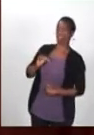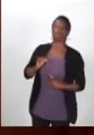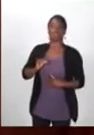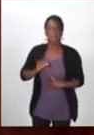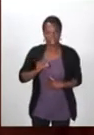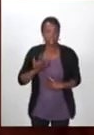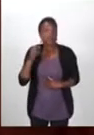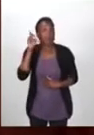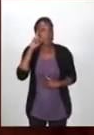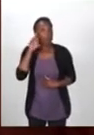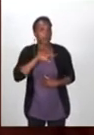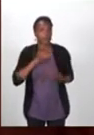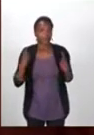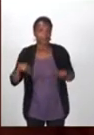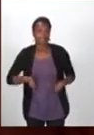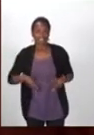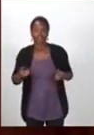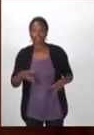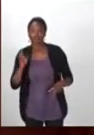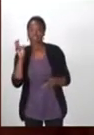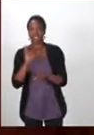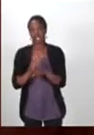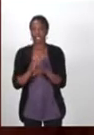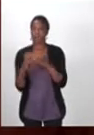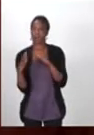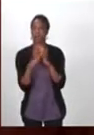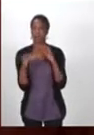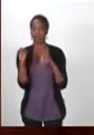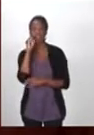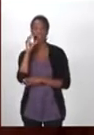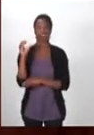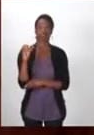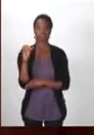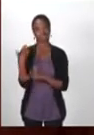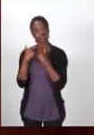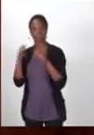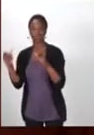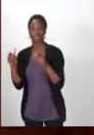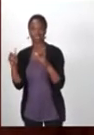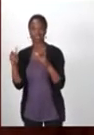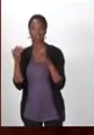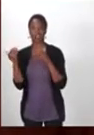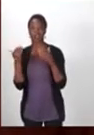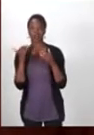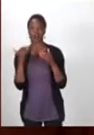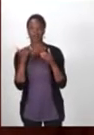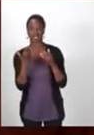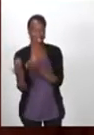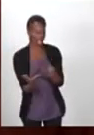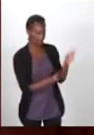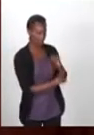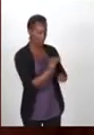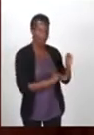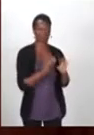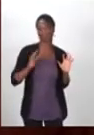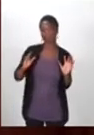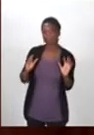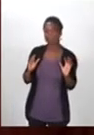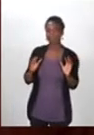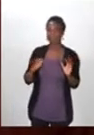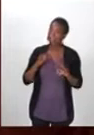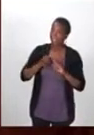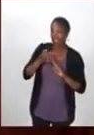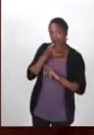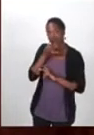de préserver son modèle capitaliste néolibéral que de servir l'intérêt général. Il est grand temps de le dire haut et fort. Si le